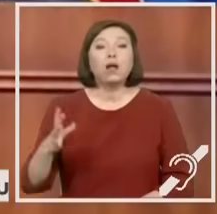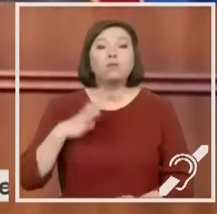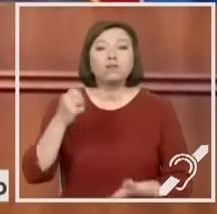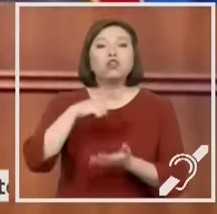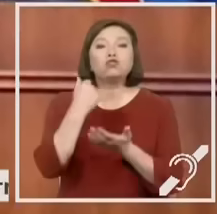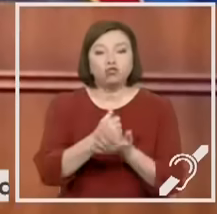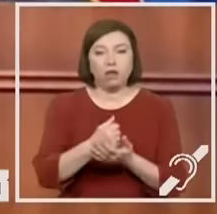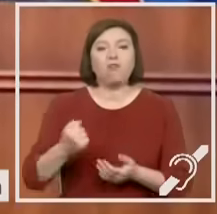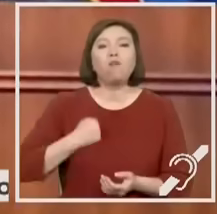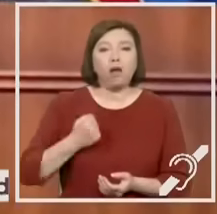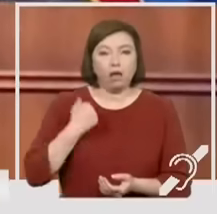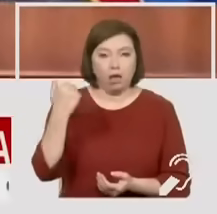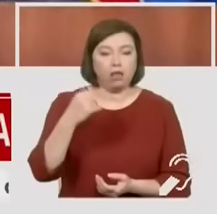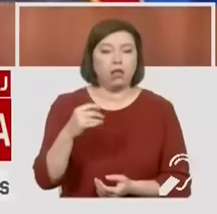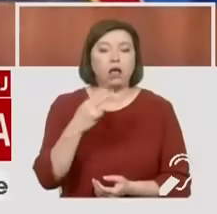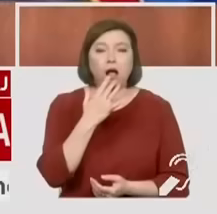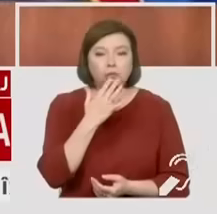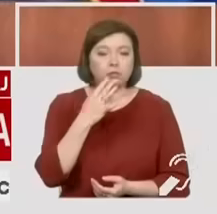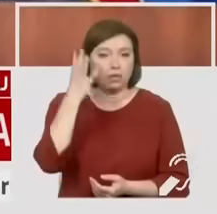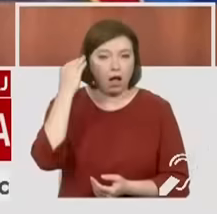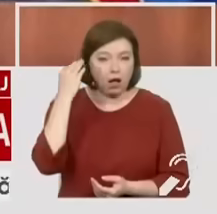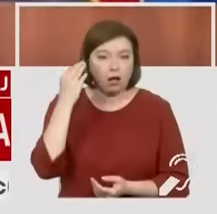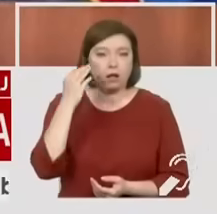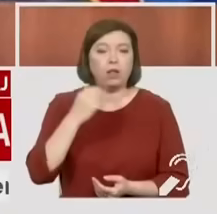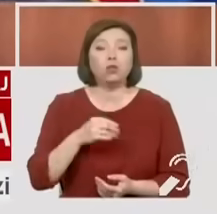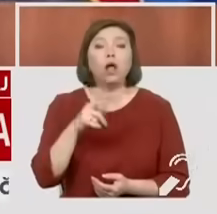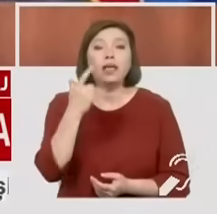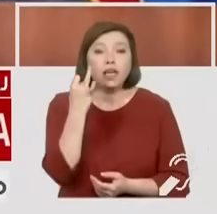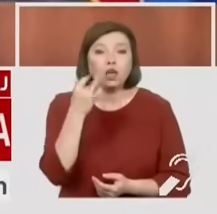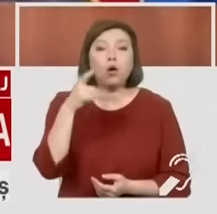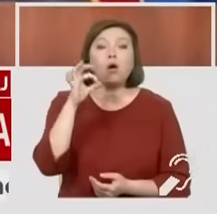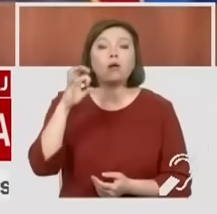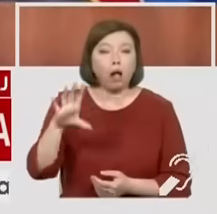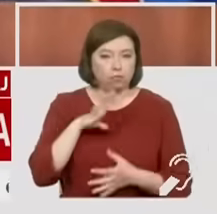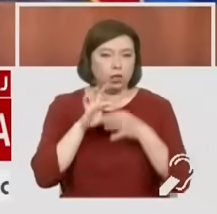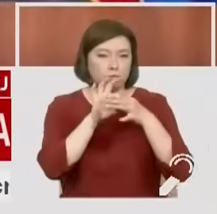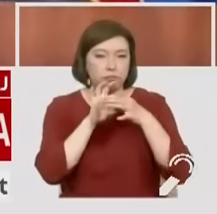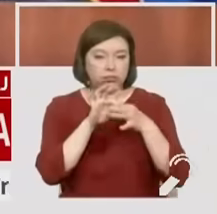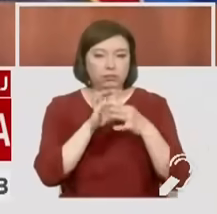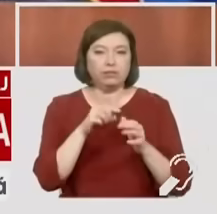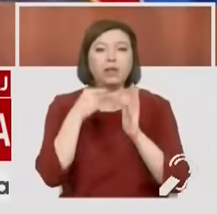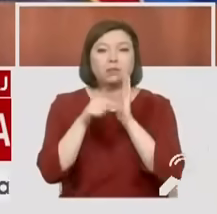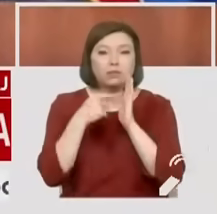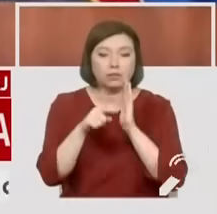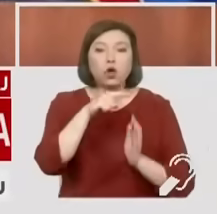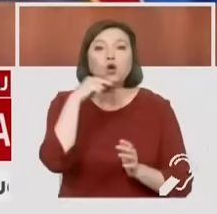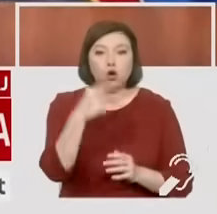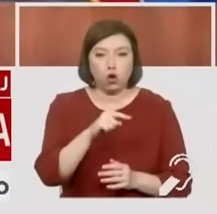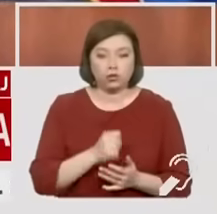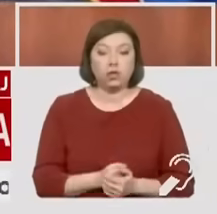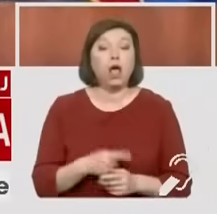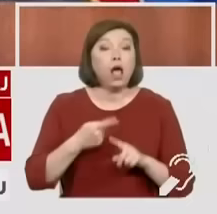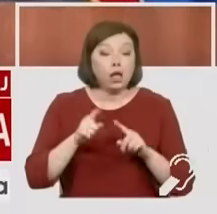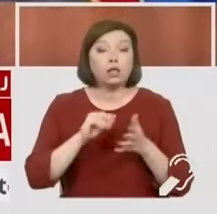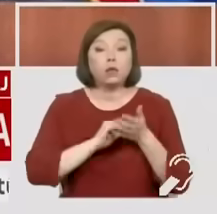Fostul șef al Marelui Stat Major al Armatei Republicii Moldova, Igor Gorgan, ar fi colaborat cu serviciile de informații ale Rusiei.